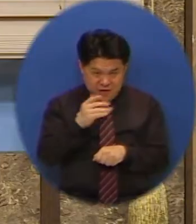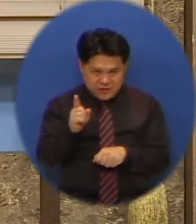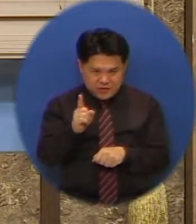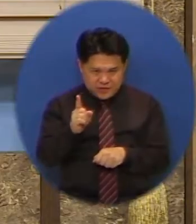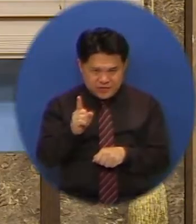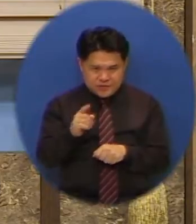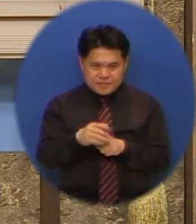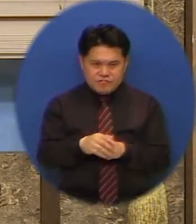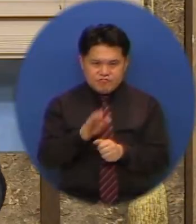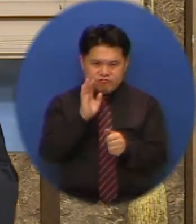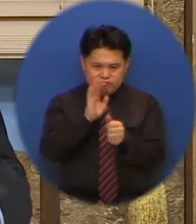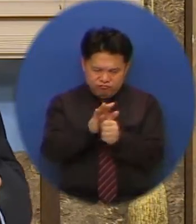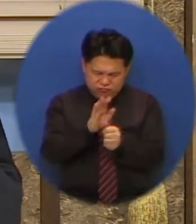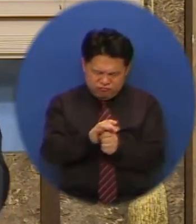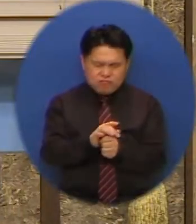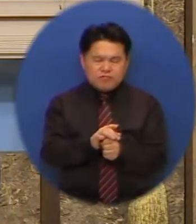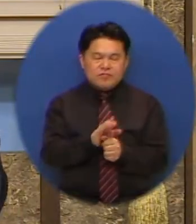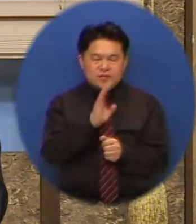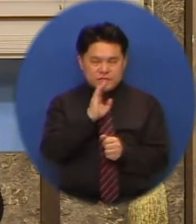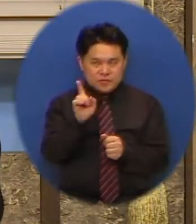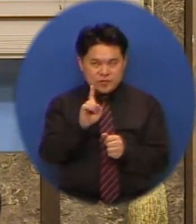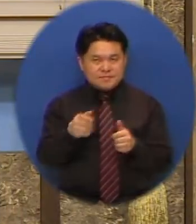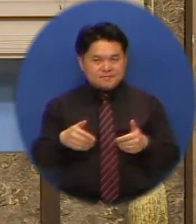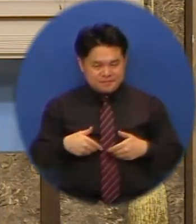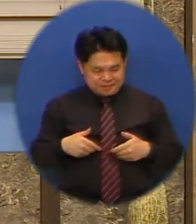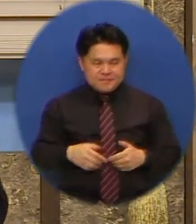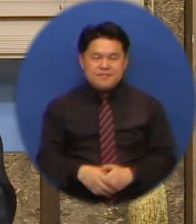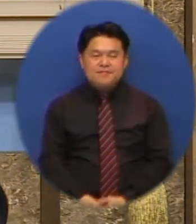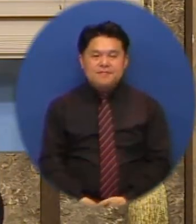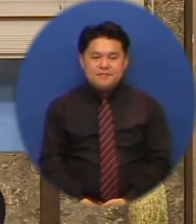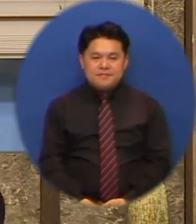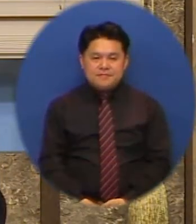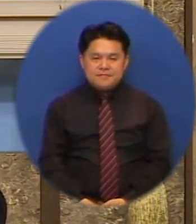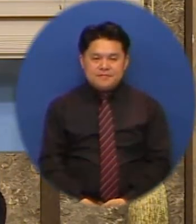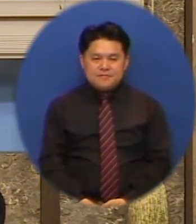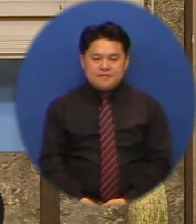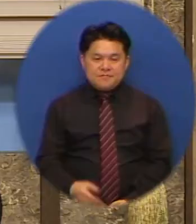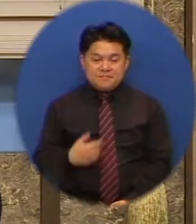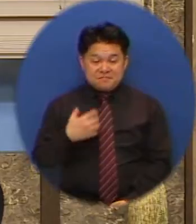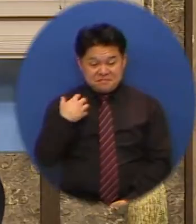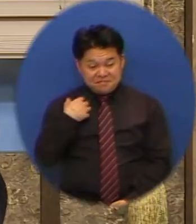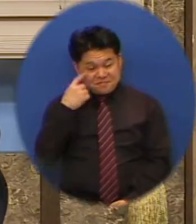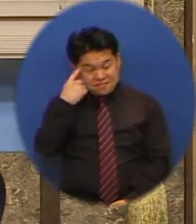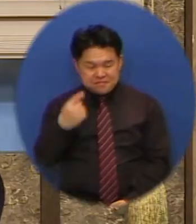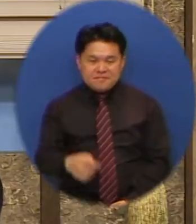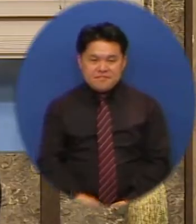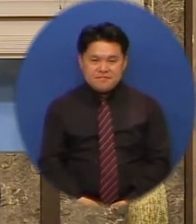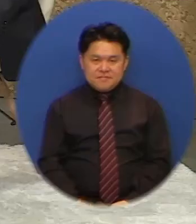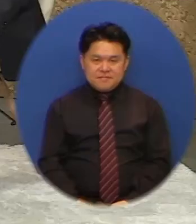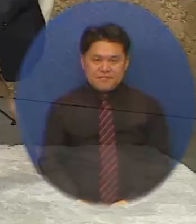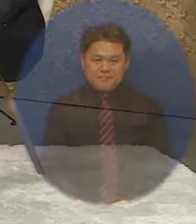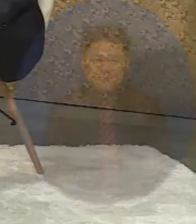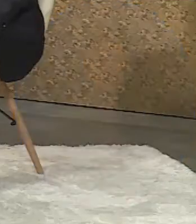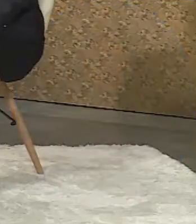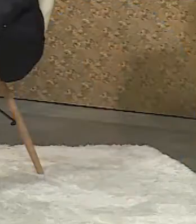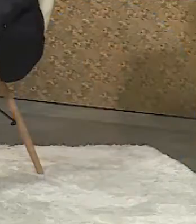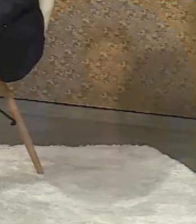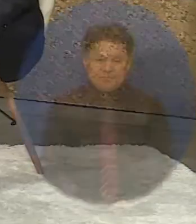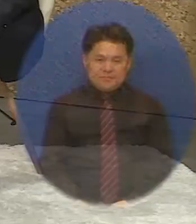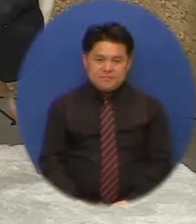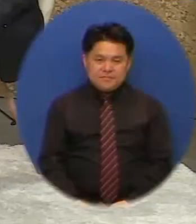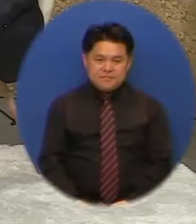복지가 이루어질 수 있도록 또 지원하고 육성하는 것도 저희의 역할이 아닌가 이렇게 생각을 하고 있습니다. 뭐 이제